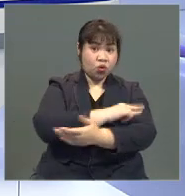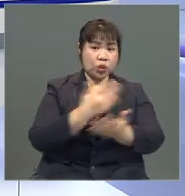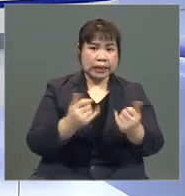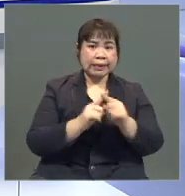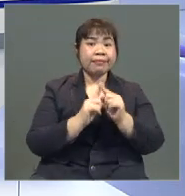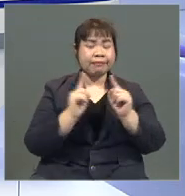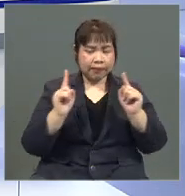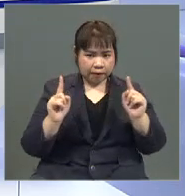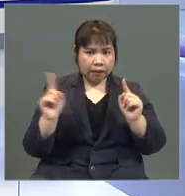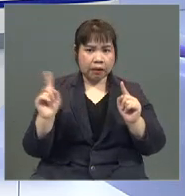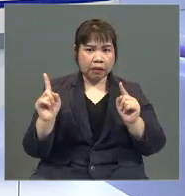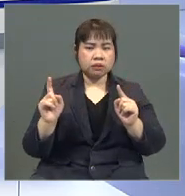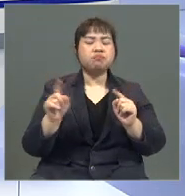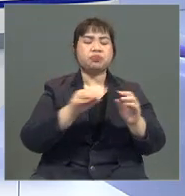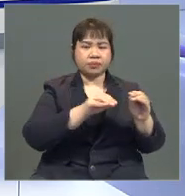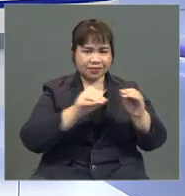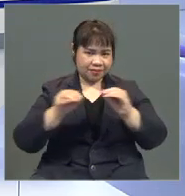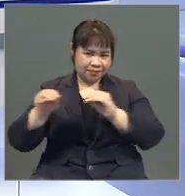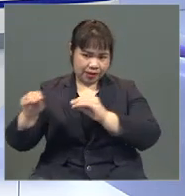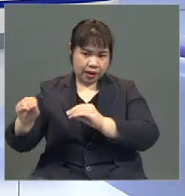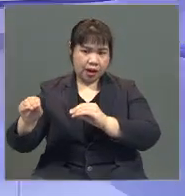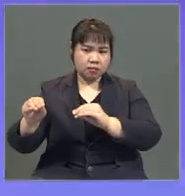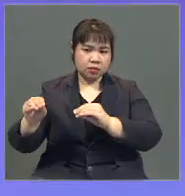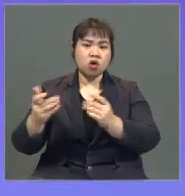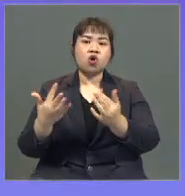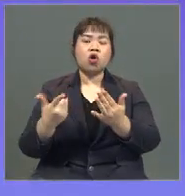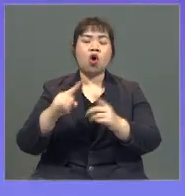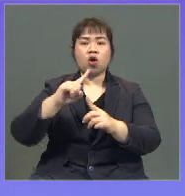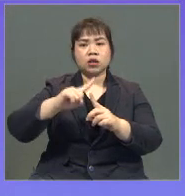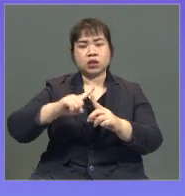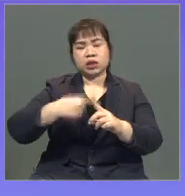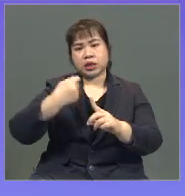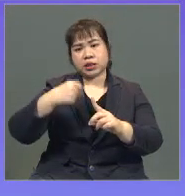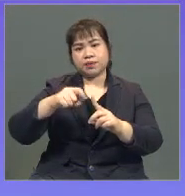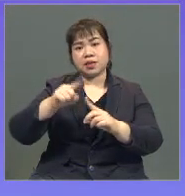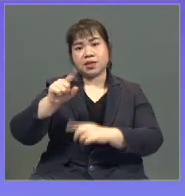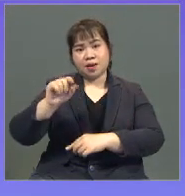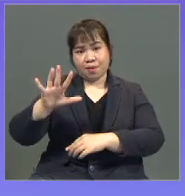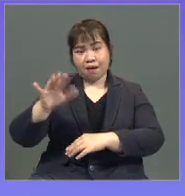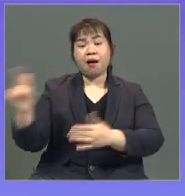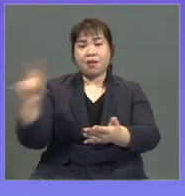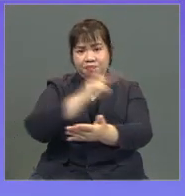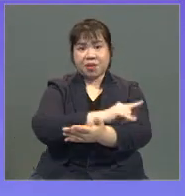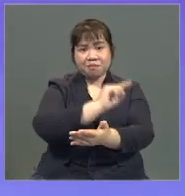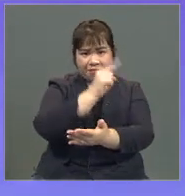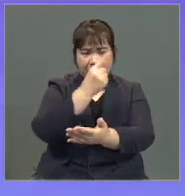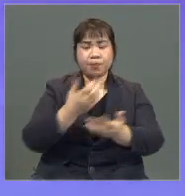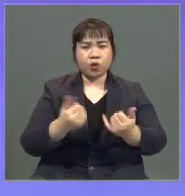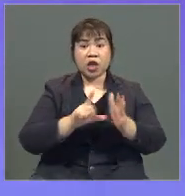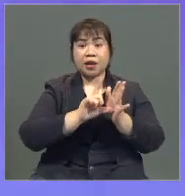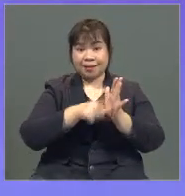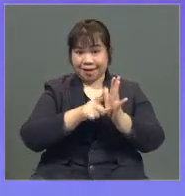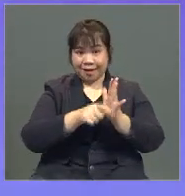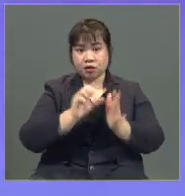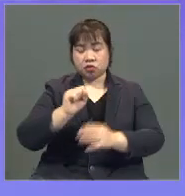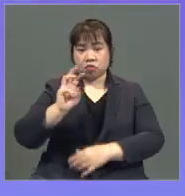นี้ล่ะค่ะแต่ว่าปรากฎว่าเขามีการเลื่อนกำหนดการออกไปเป็นหลังวันที่ 25ตุลาคมในเรื่องนี้ฮะเลขาธิการสภาความ